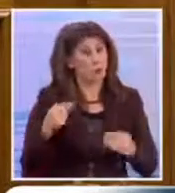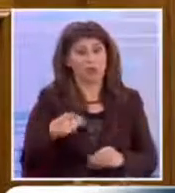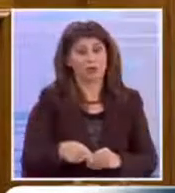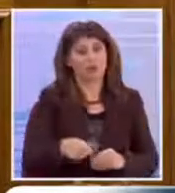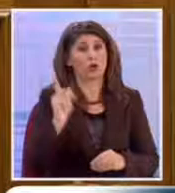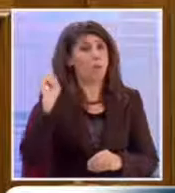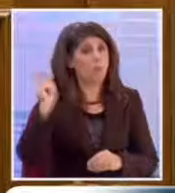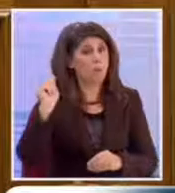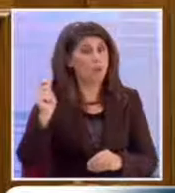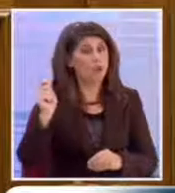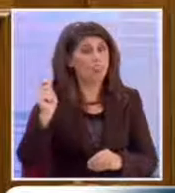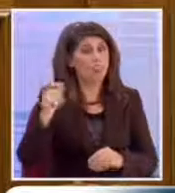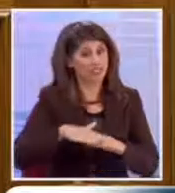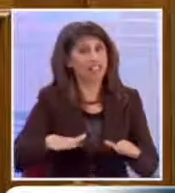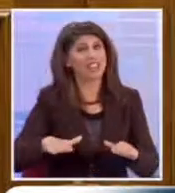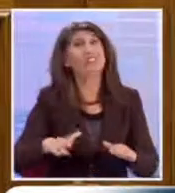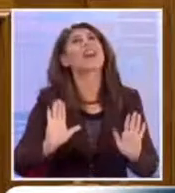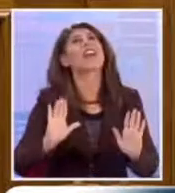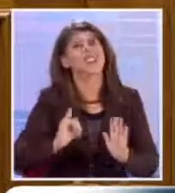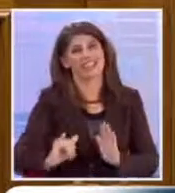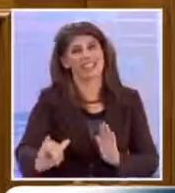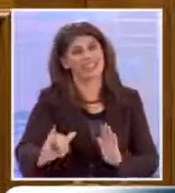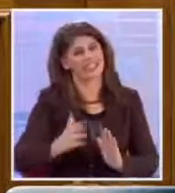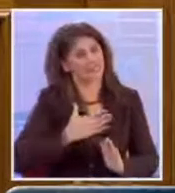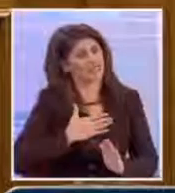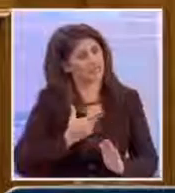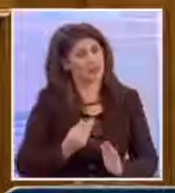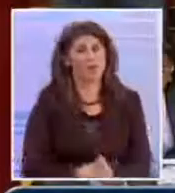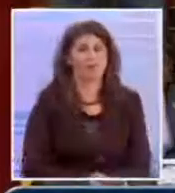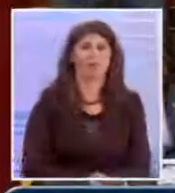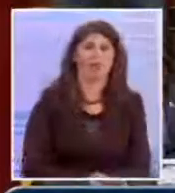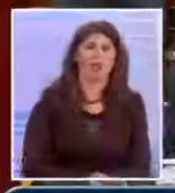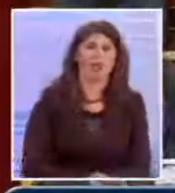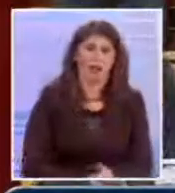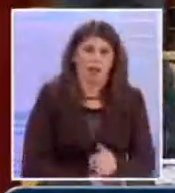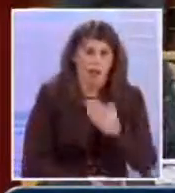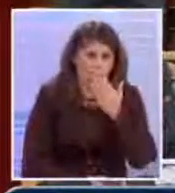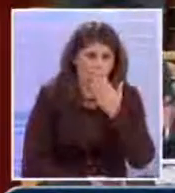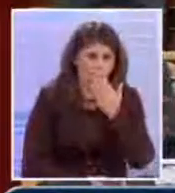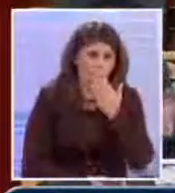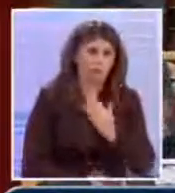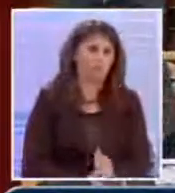ότι το πολιτικό σας τέλος δεν θα αργήσει πάρα πολύ να έρθει. Σας ευχαριστώ πάρα πολύ. Εμείς ευχαριστούμε.